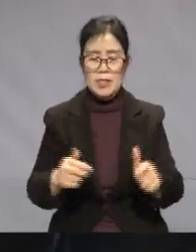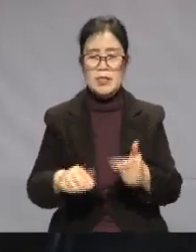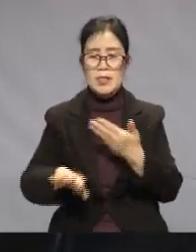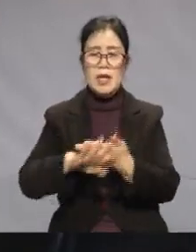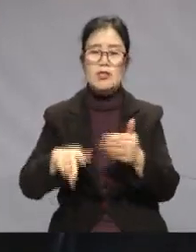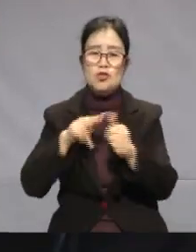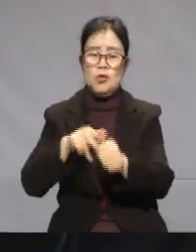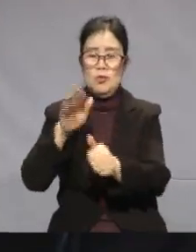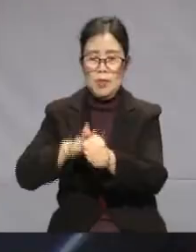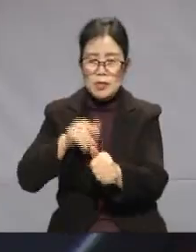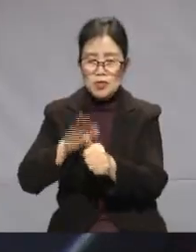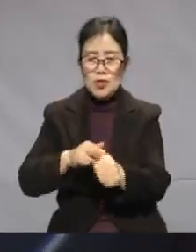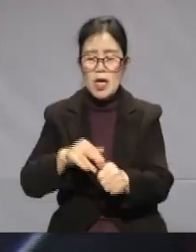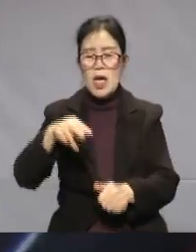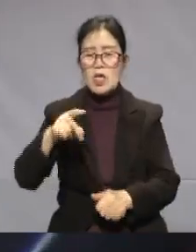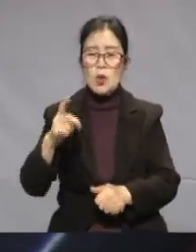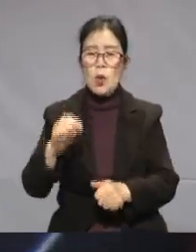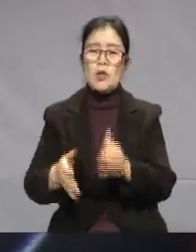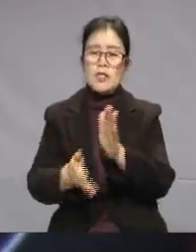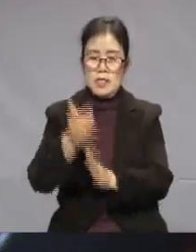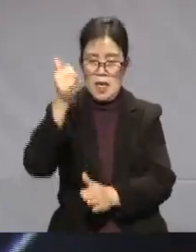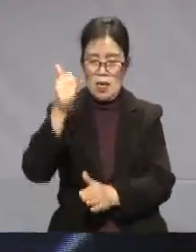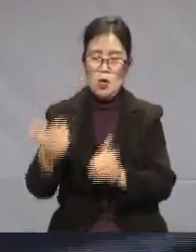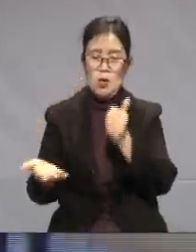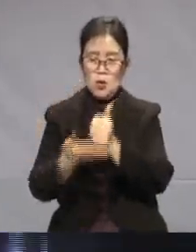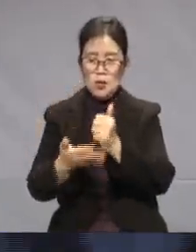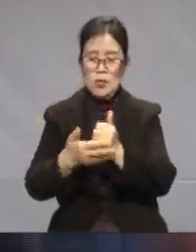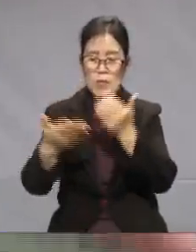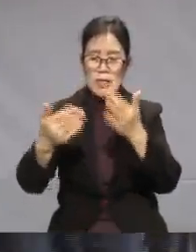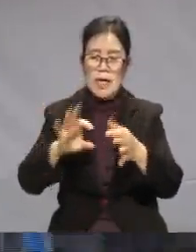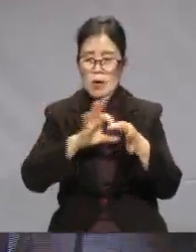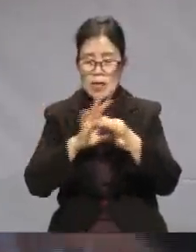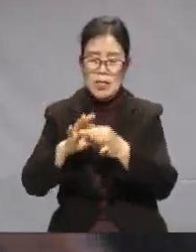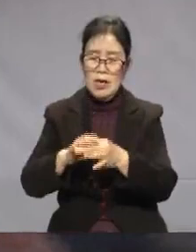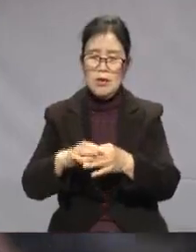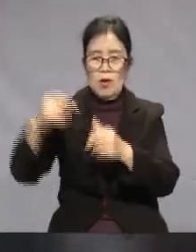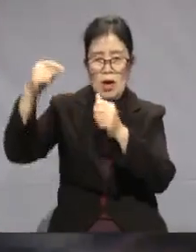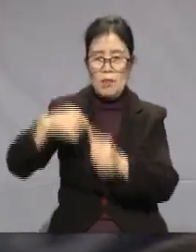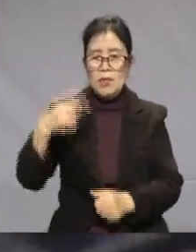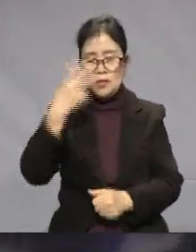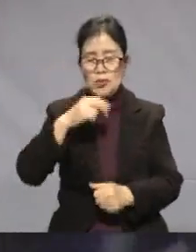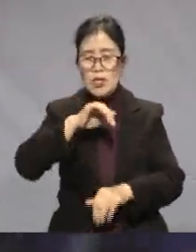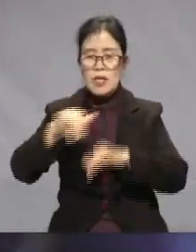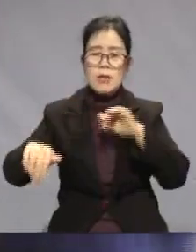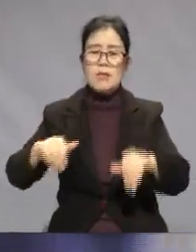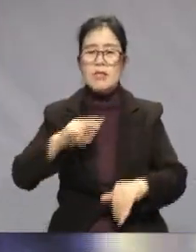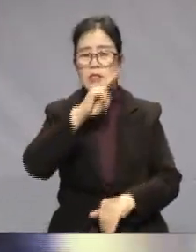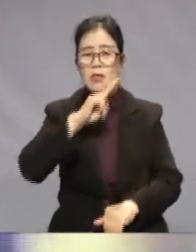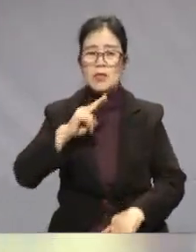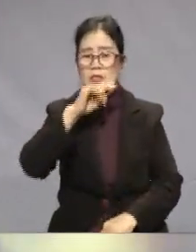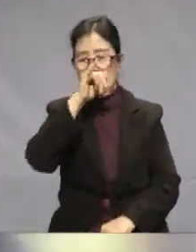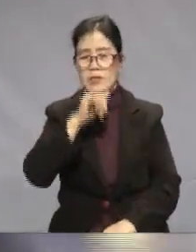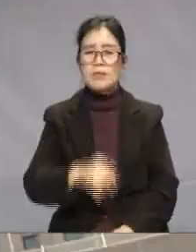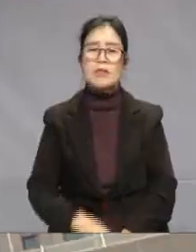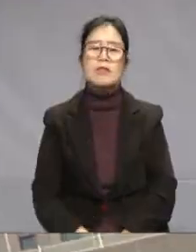후보를 매수해 송 전 시장이 공천받는 데 관여하거나 하명 수사에 개입한 의혹을 받습니다.